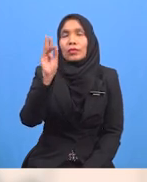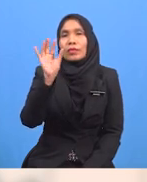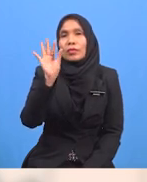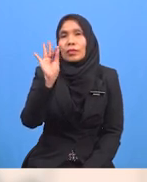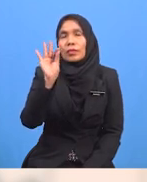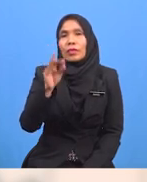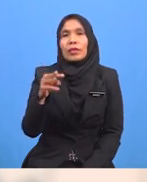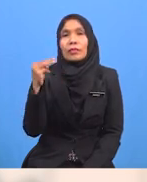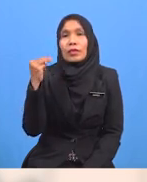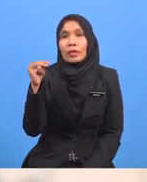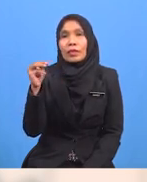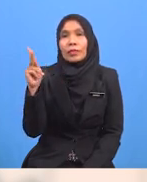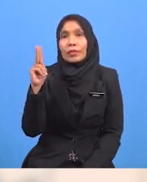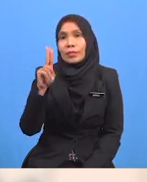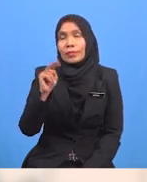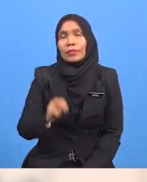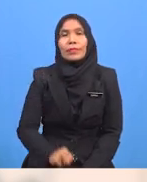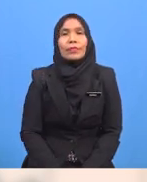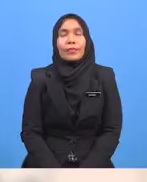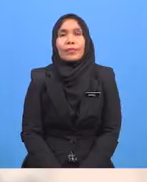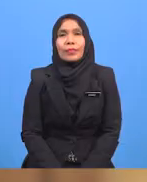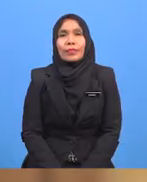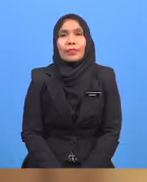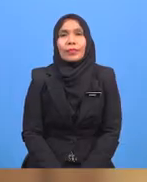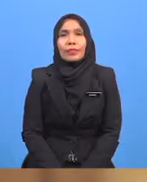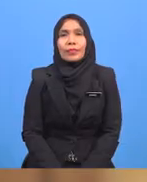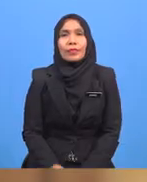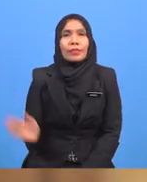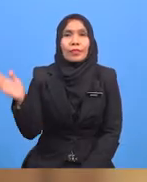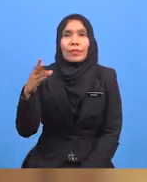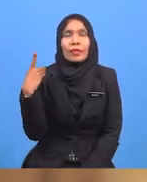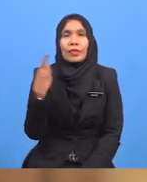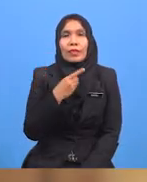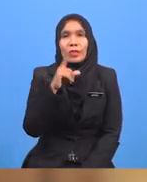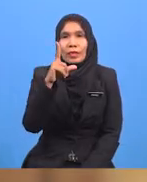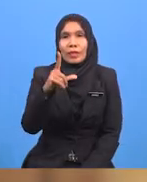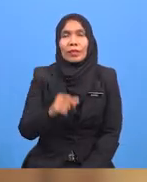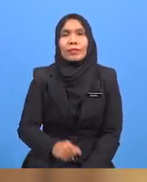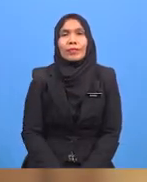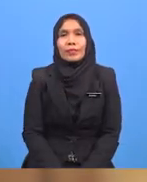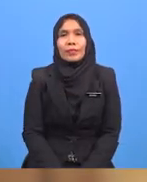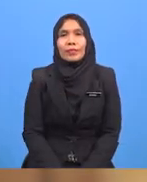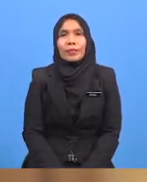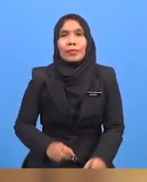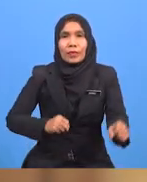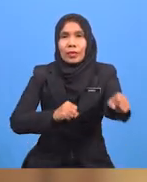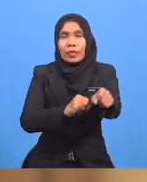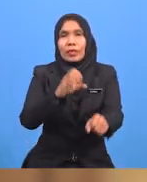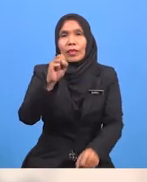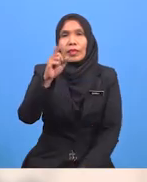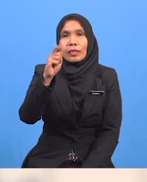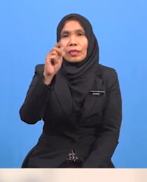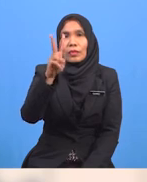M2 Hai Mila murid-murid Mari kita lihat semula segitiga SD